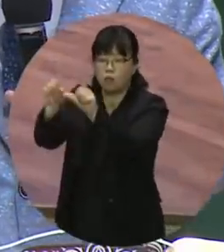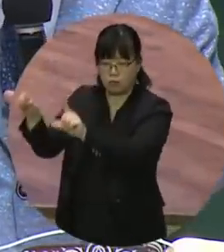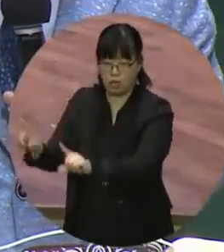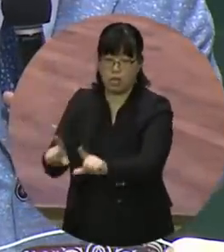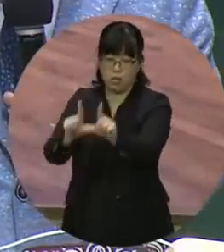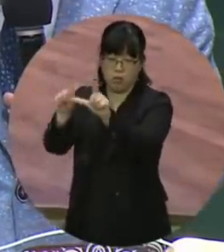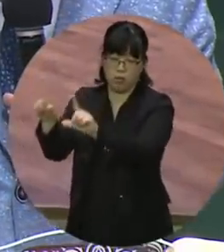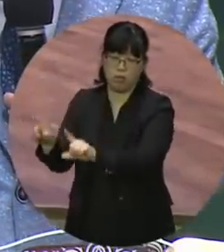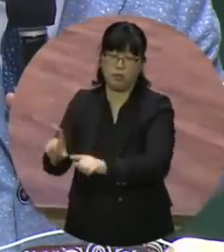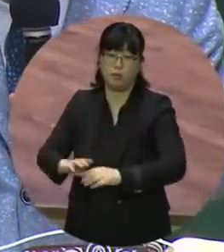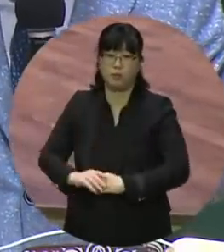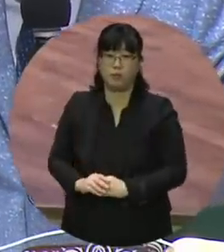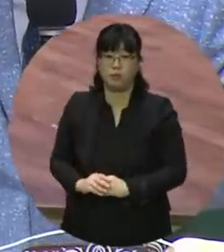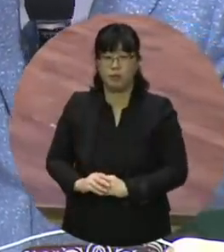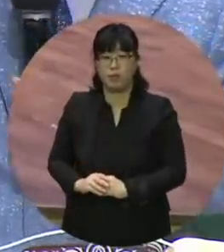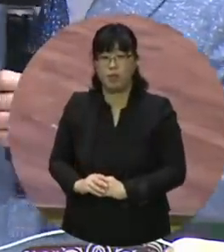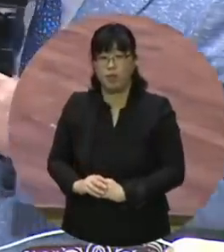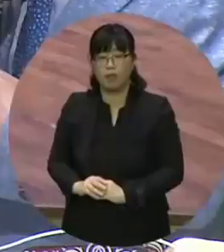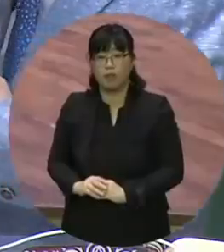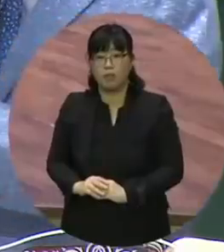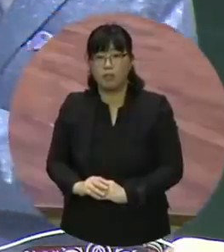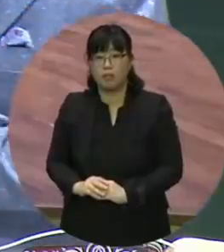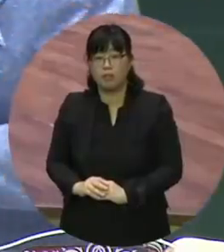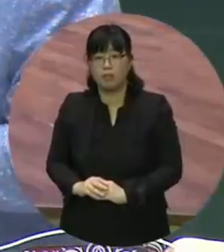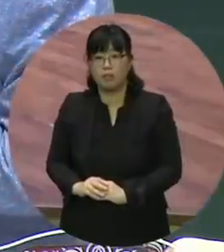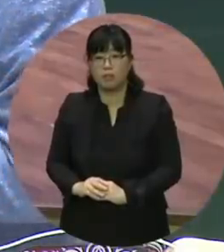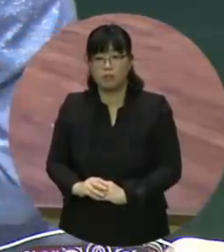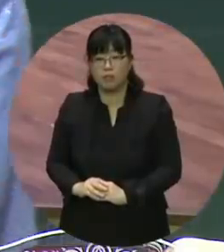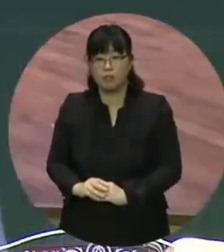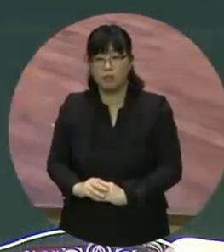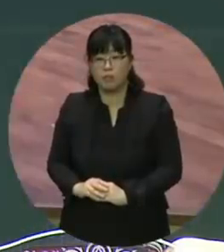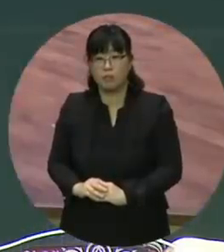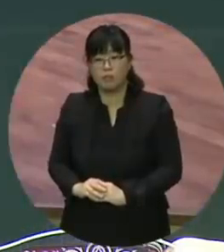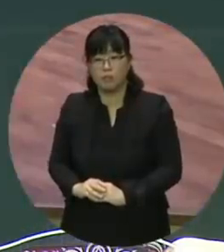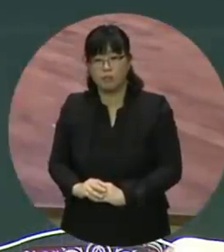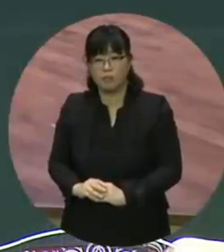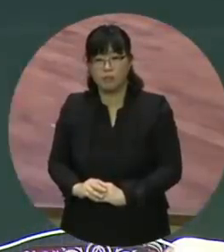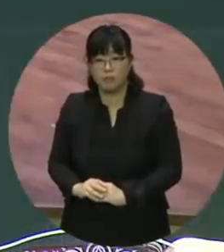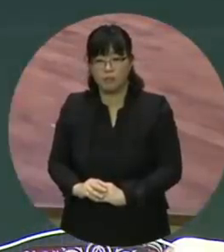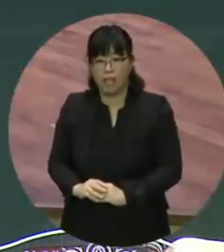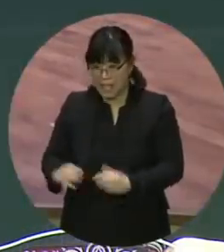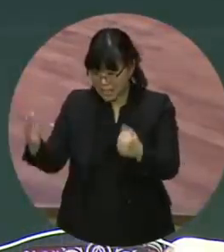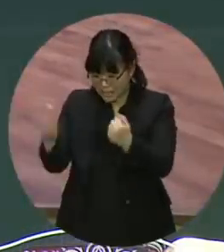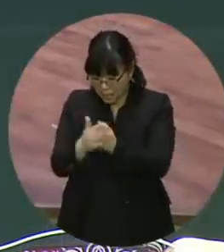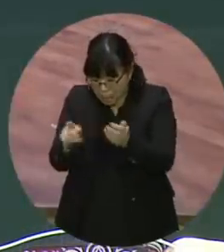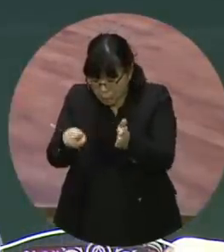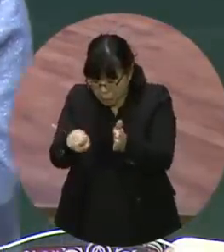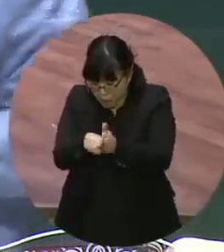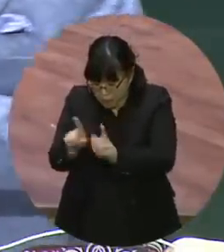그것이 그 주장을 했어요. 그래서 이것이 말씀이 기반이 돼야 된다 그랬어요.